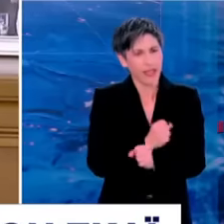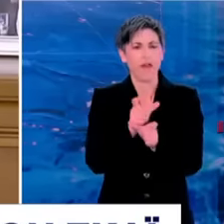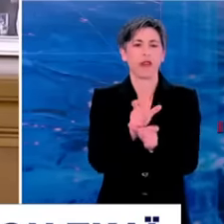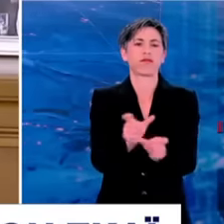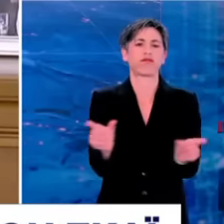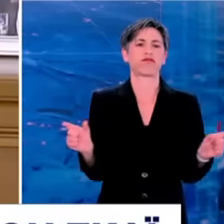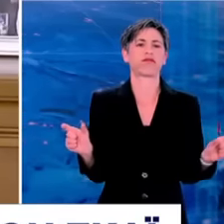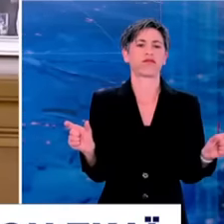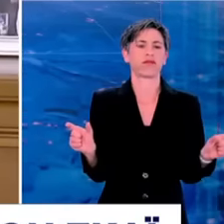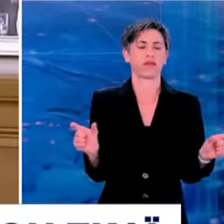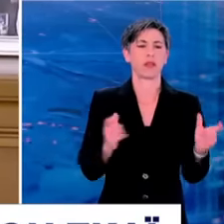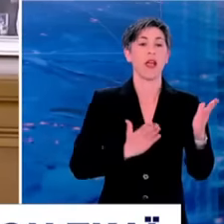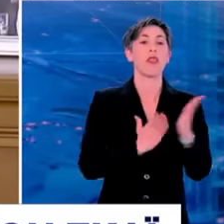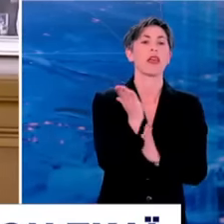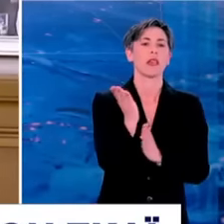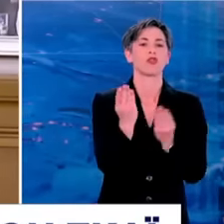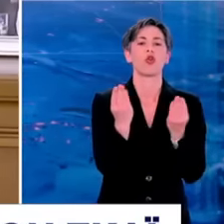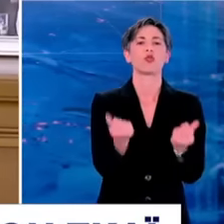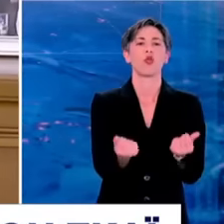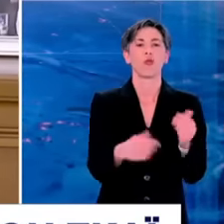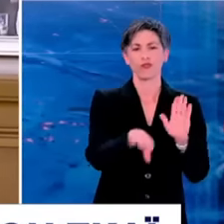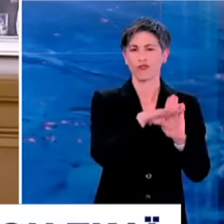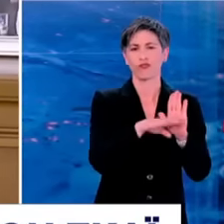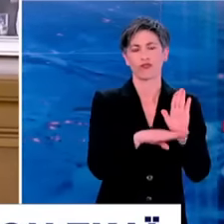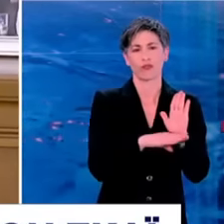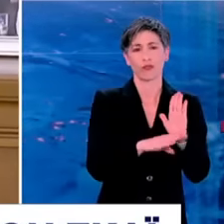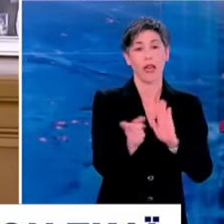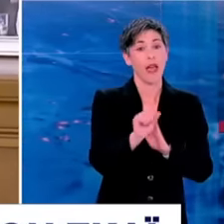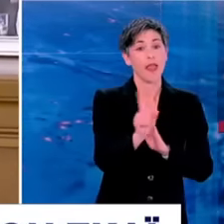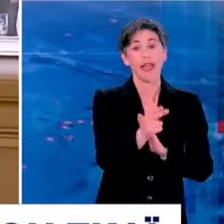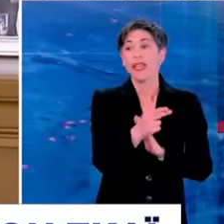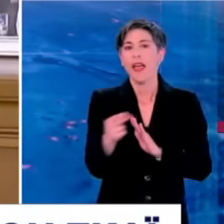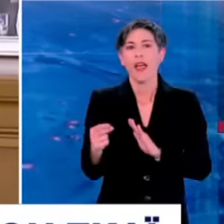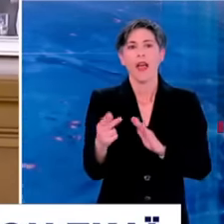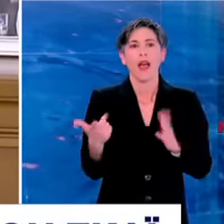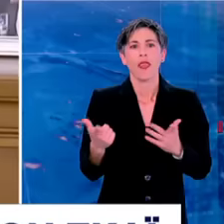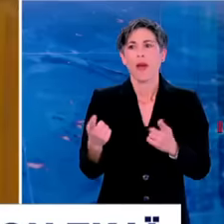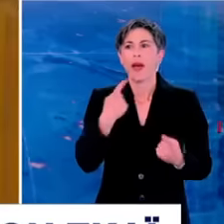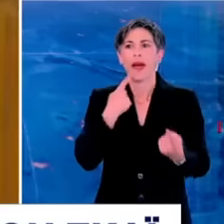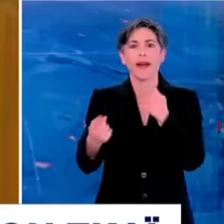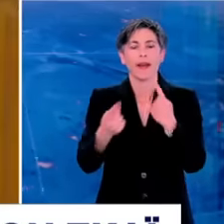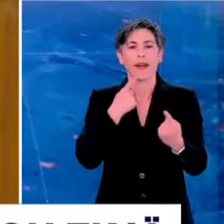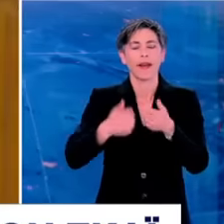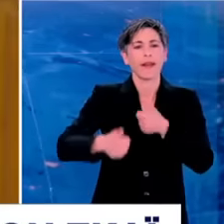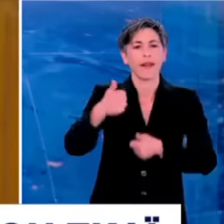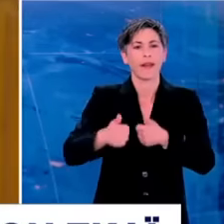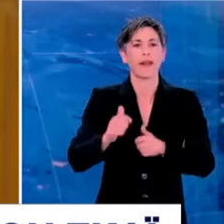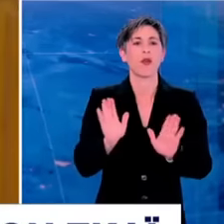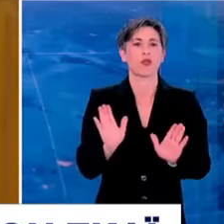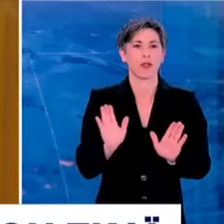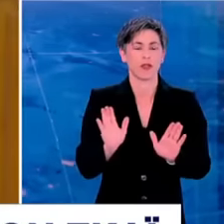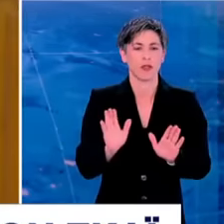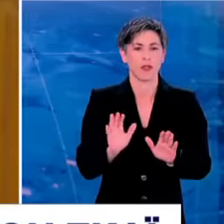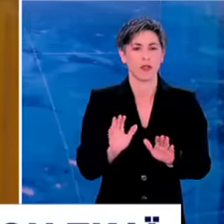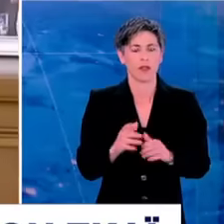δικαιοσύνη. Δεν είναι ζήτημα εκλογικής αντιπαράθεσης και διαλόγου το μεταναστευτικό, πολύ απλά. Άρα, διότι... ποιο είναι το υπόβαθρο, θα σας